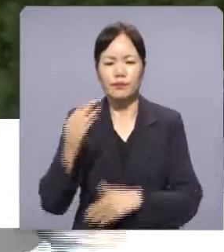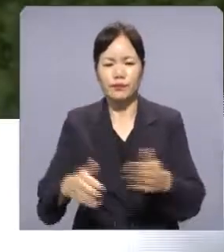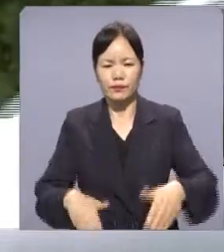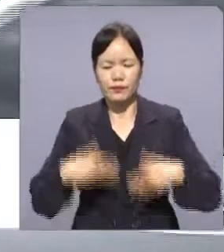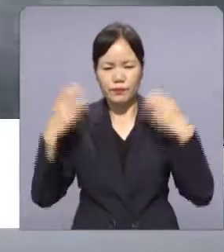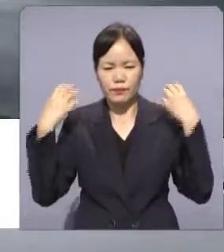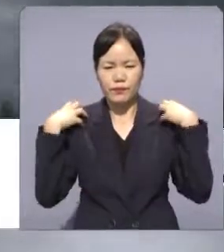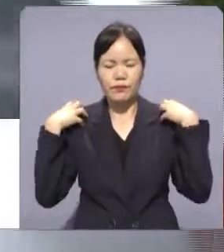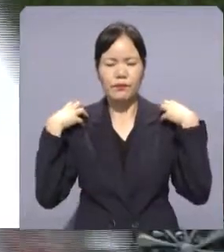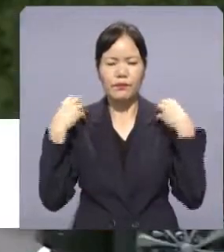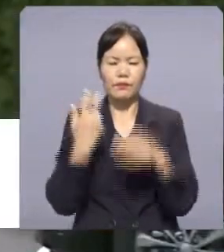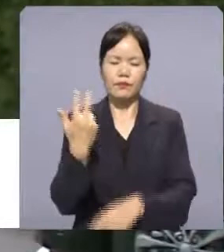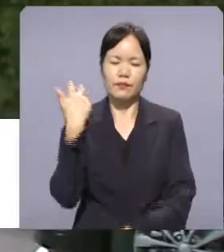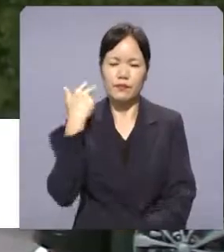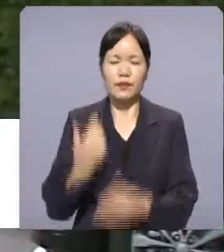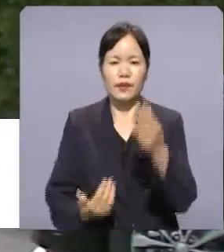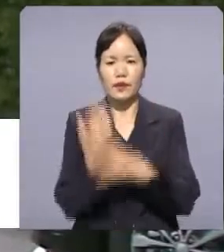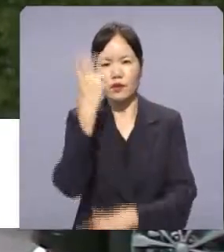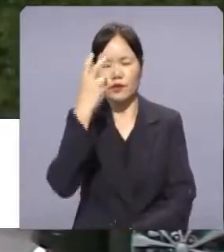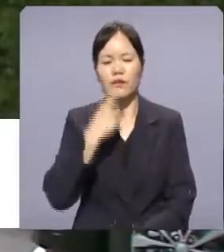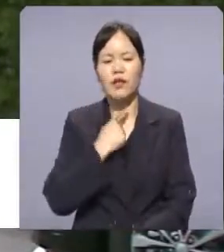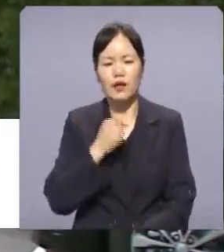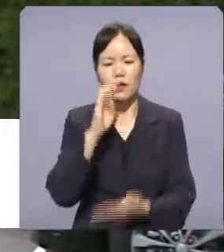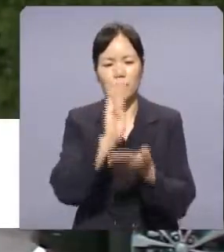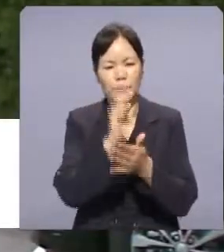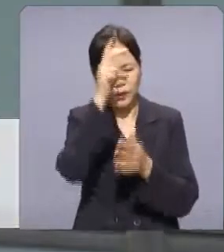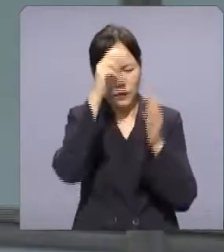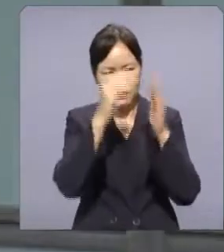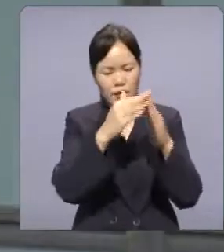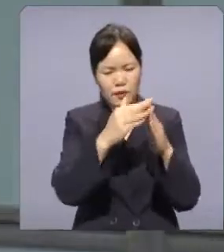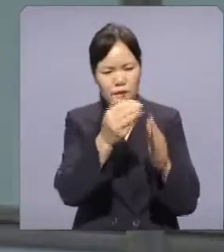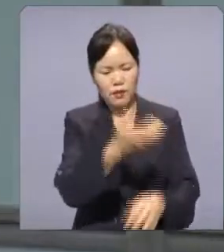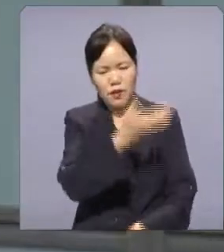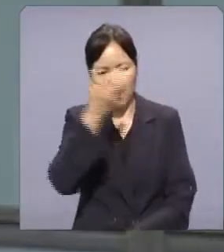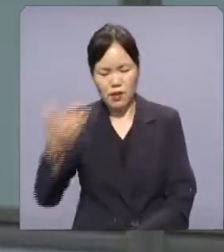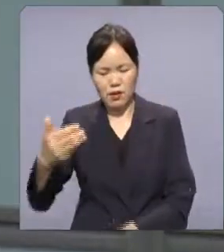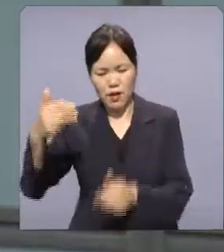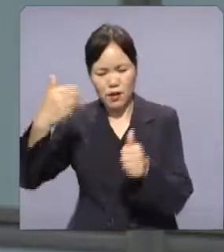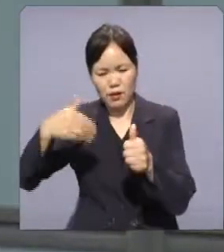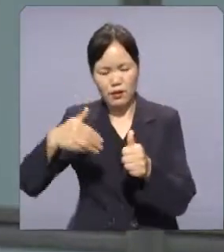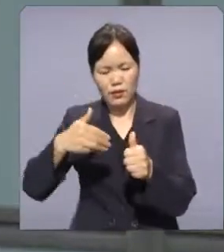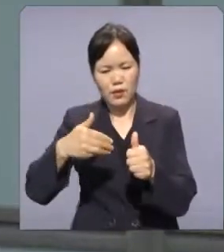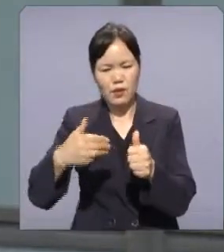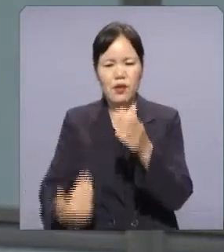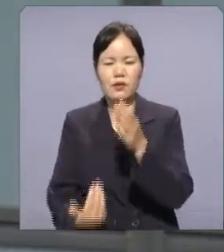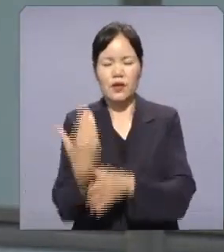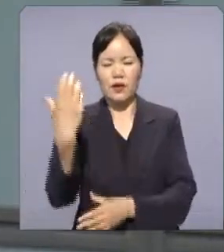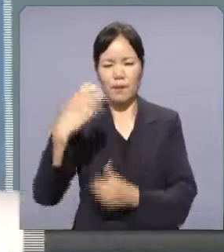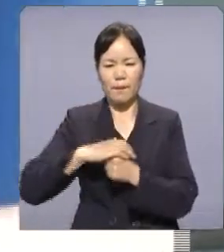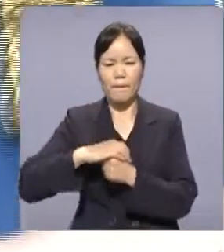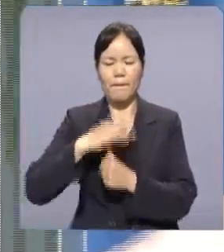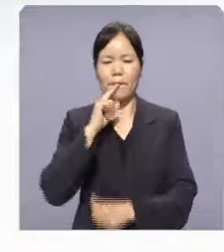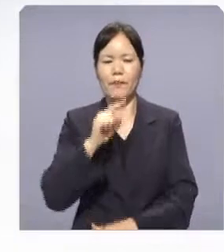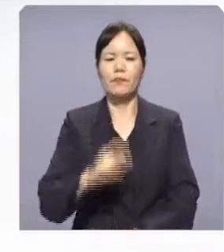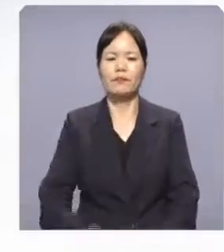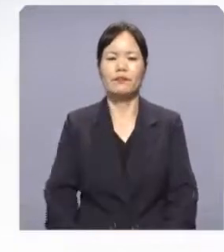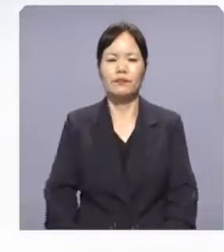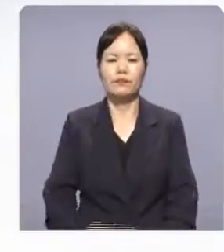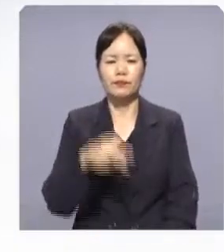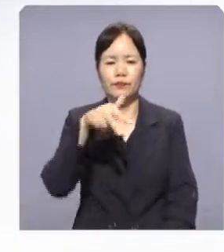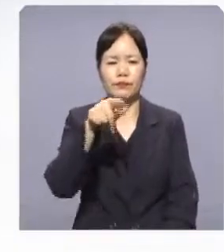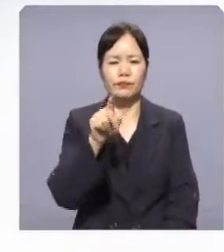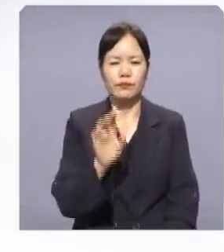경기남부청은 지난주 사건을 수사해온 분당경찰서가 이관을 요청해 사건을 넘겨받았다고 밝혔습니다.